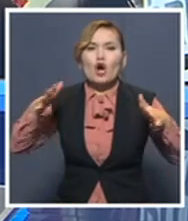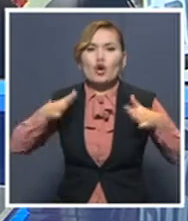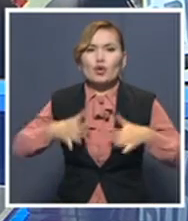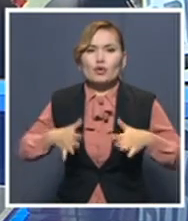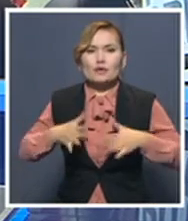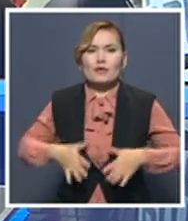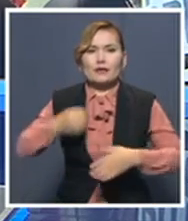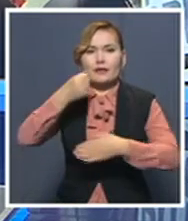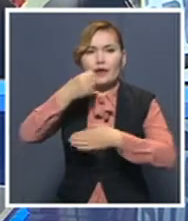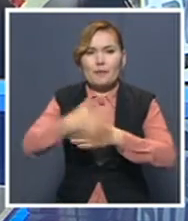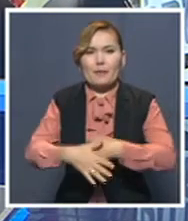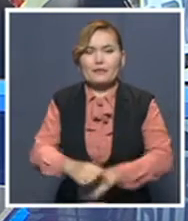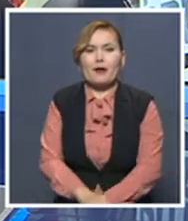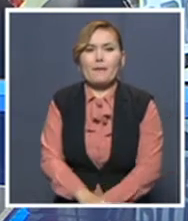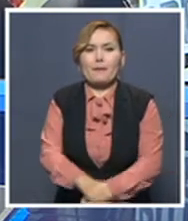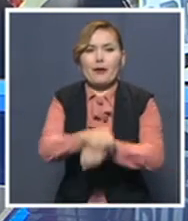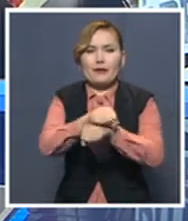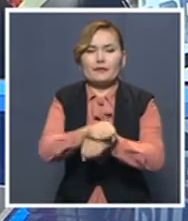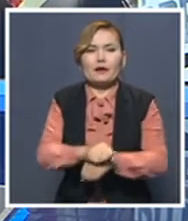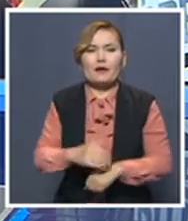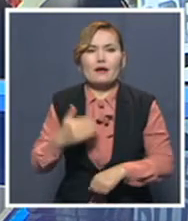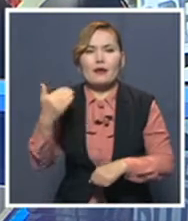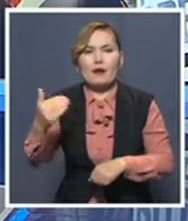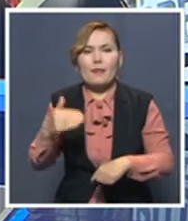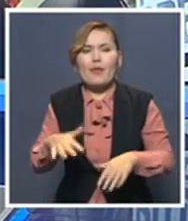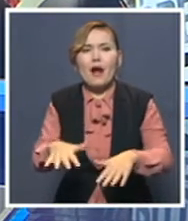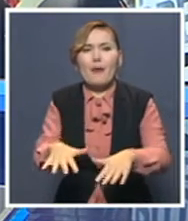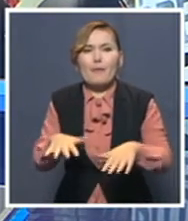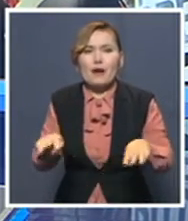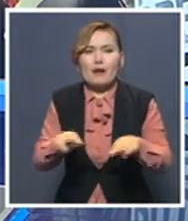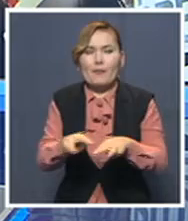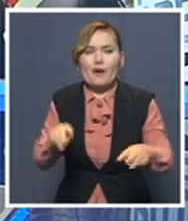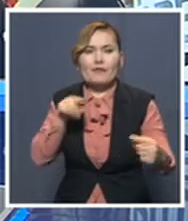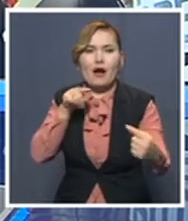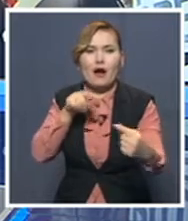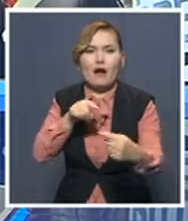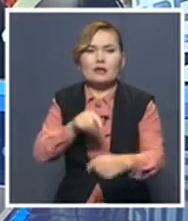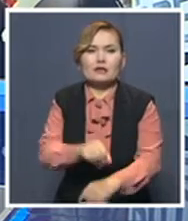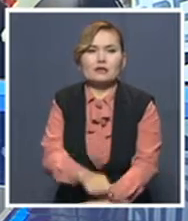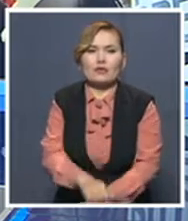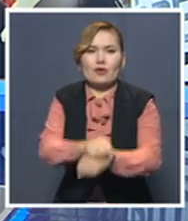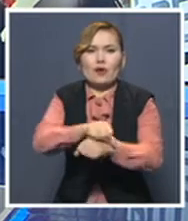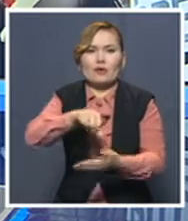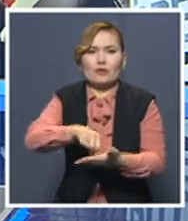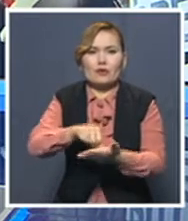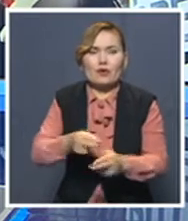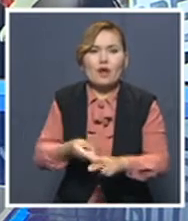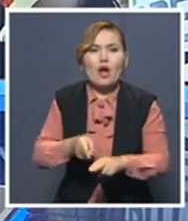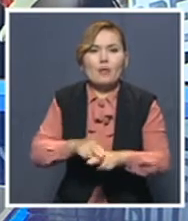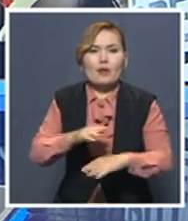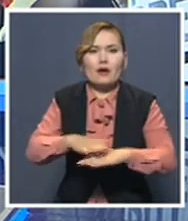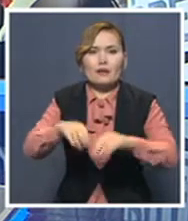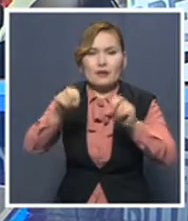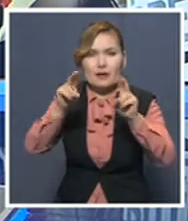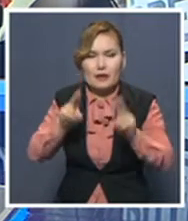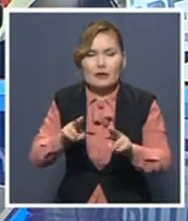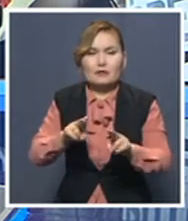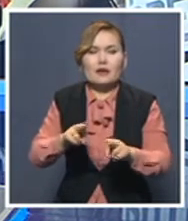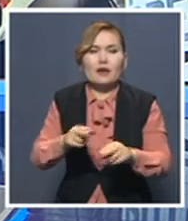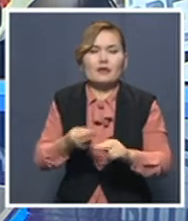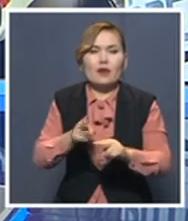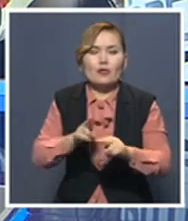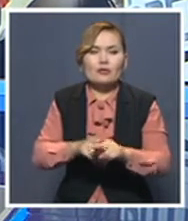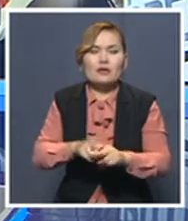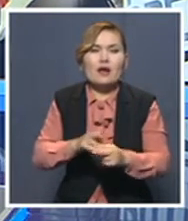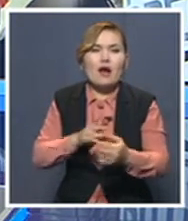Грузия астанасы Тбилисиде демонстранттар парламент мыңдаған жолдарға қайта жиналып жатыр. Сондықтан бүгін қызметкерлер мен депутаттар ішке кіре